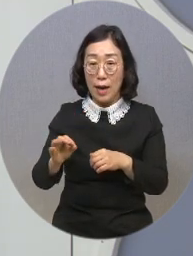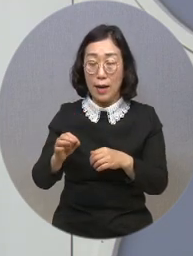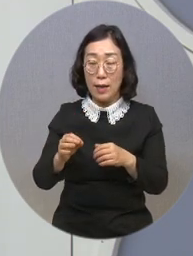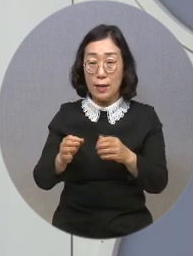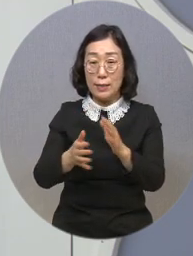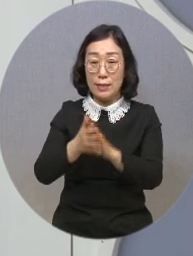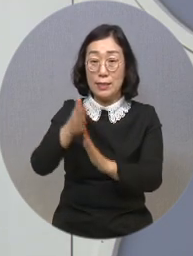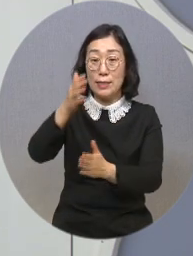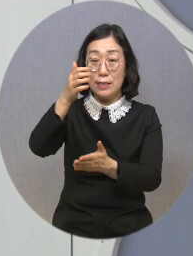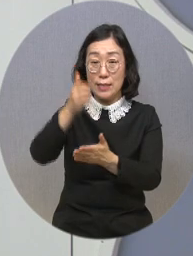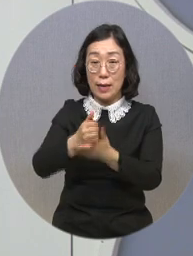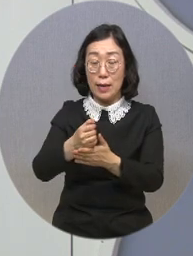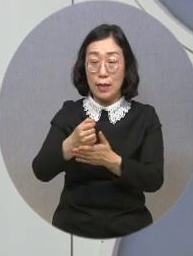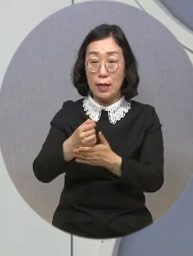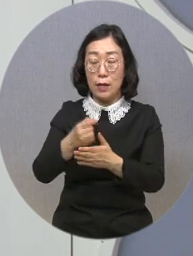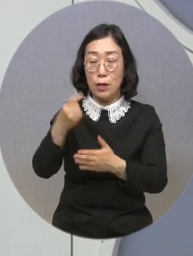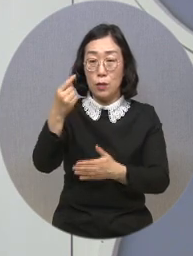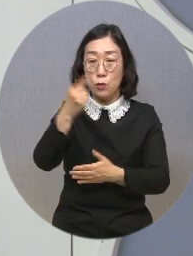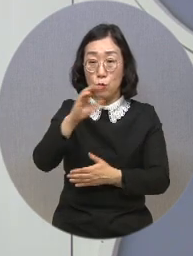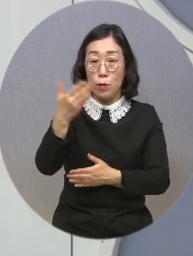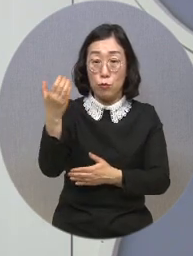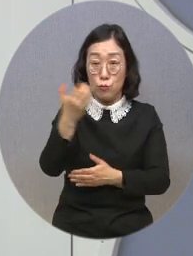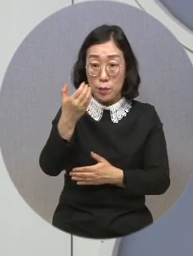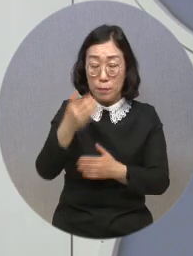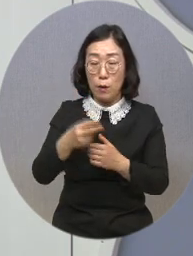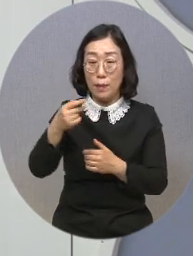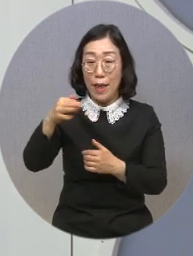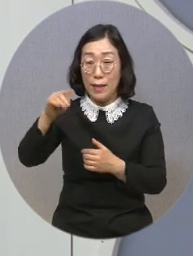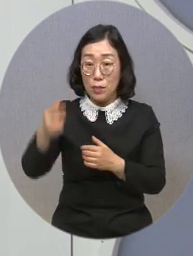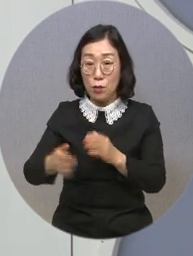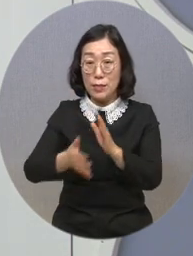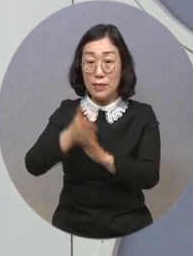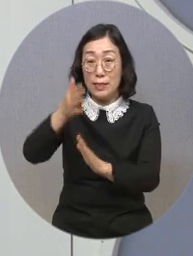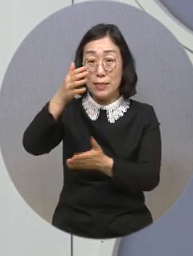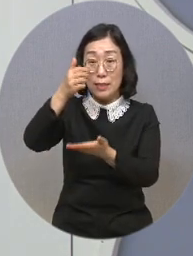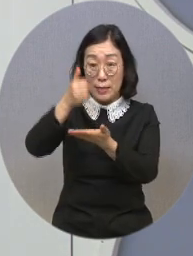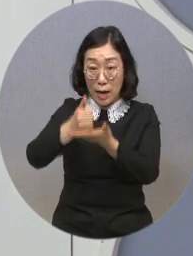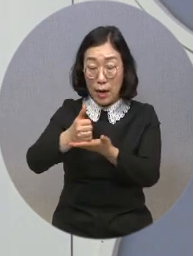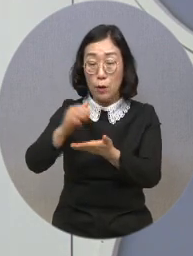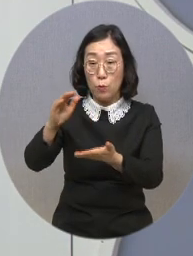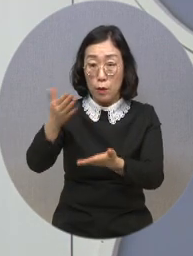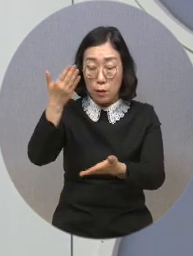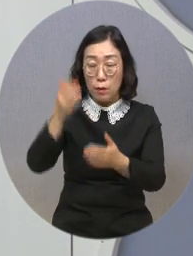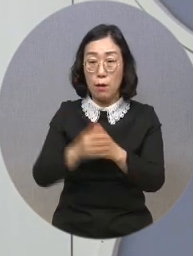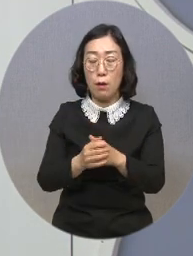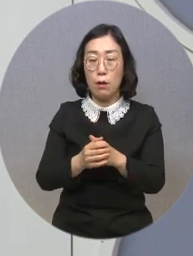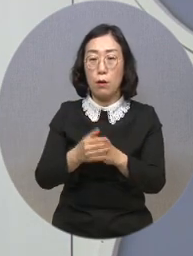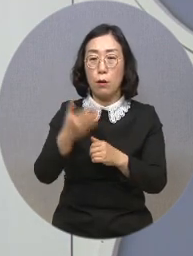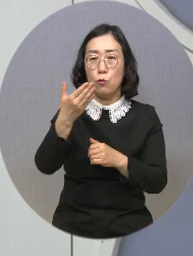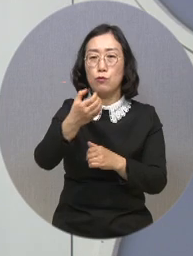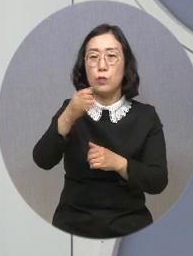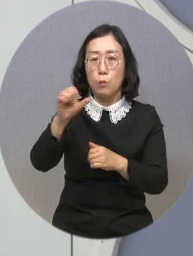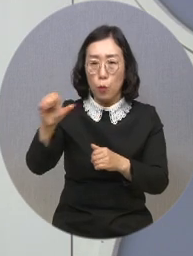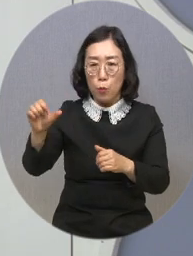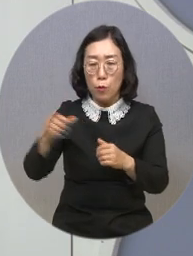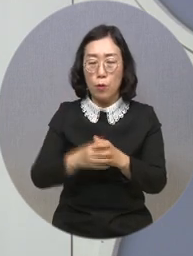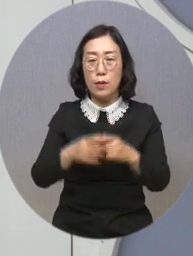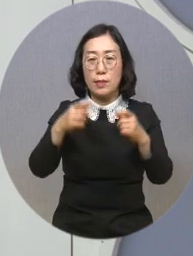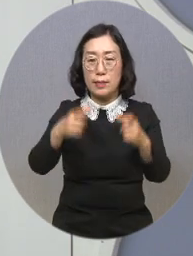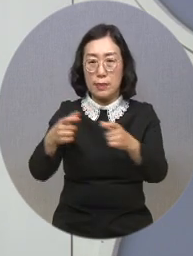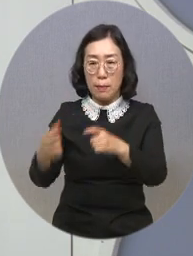90년에 하고 93년에 대천시장을 했는데 마침 그 95년부터